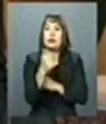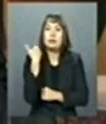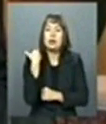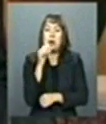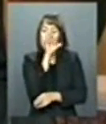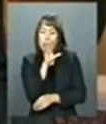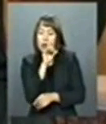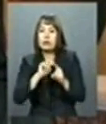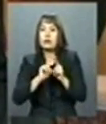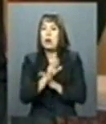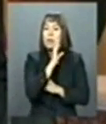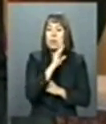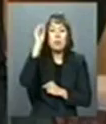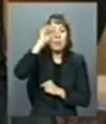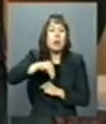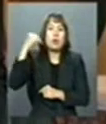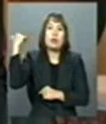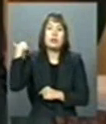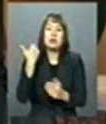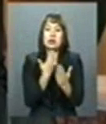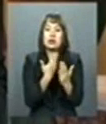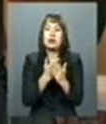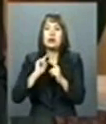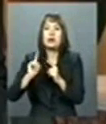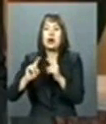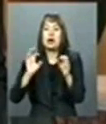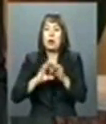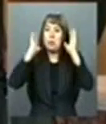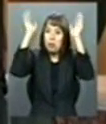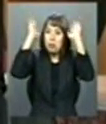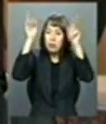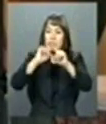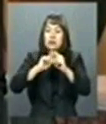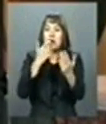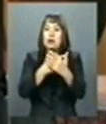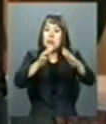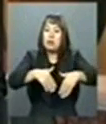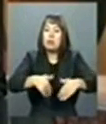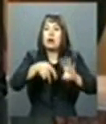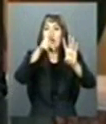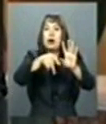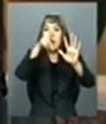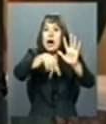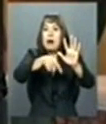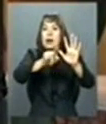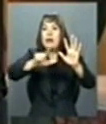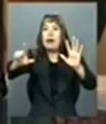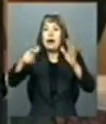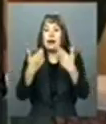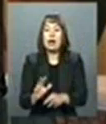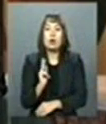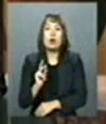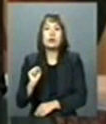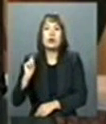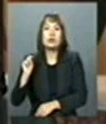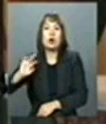โภคแต่ละปีมีเม็ดเงินสะพัดในตลาดโฆษณาเหล่านี้มากถึง 5,000 ล้านบาทแต่หลังจากมีกสทช.มาเพื่อกำกับดูแลคุณภา